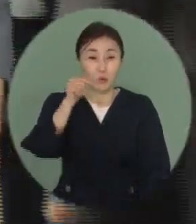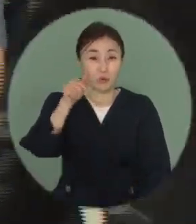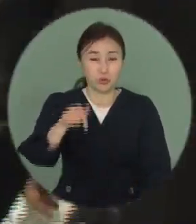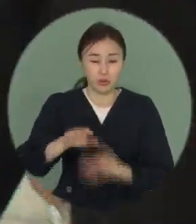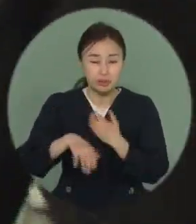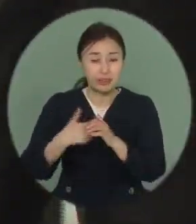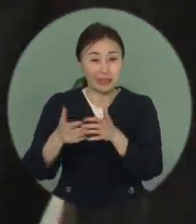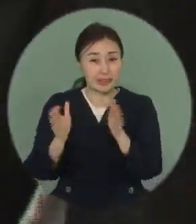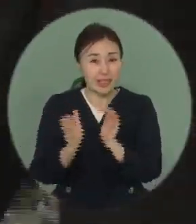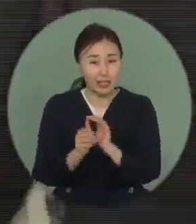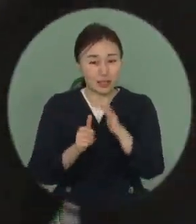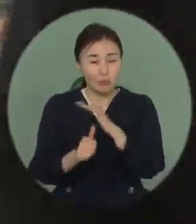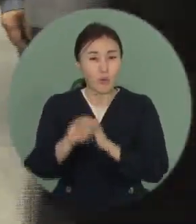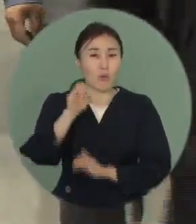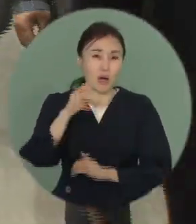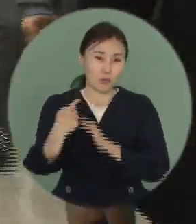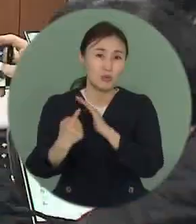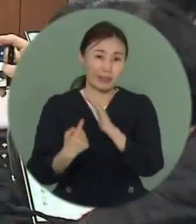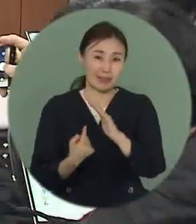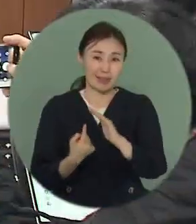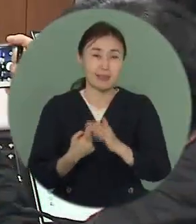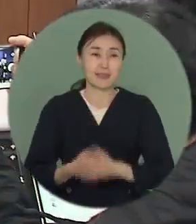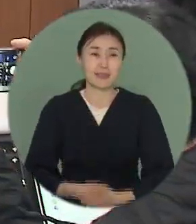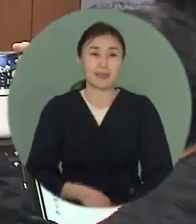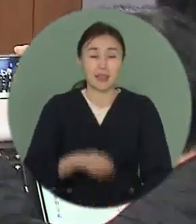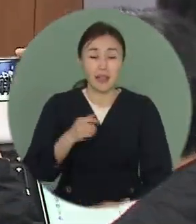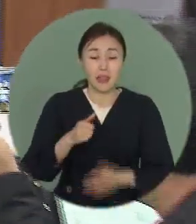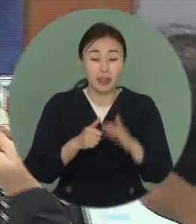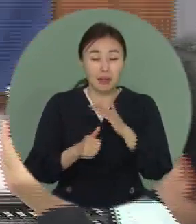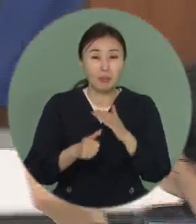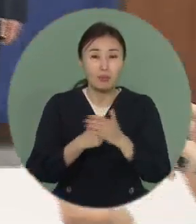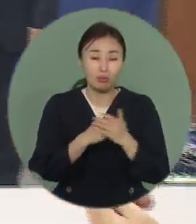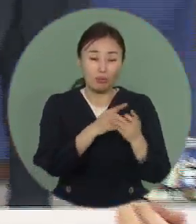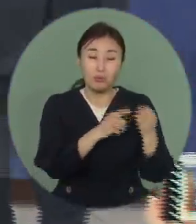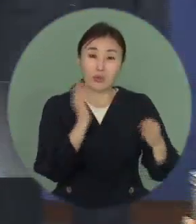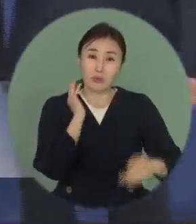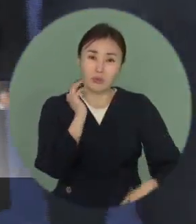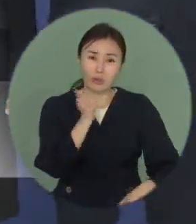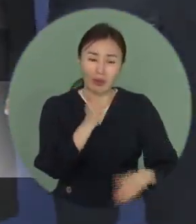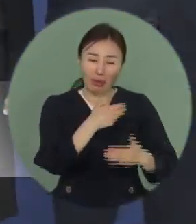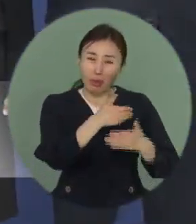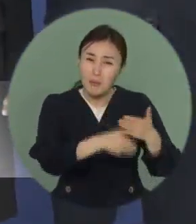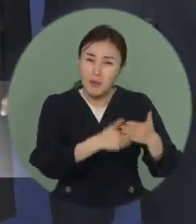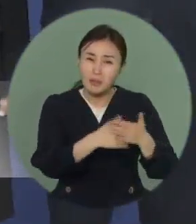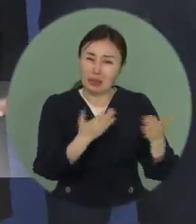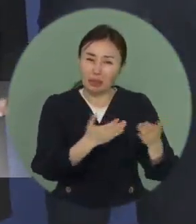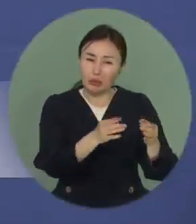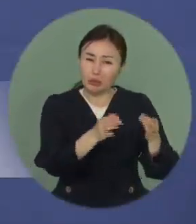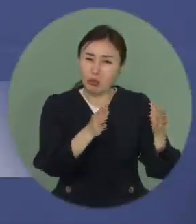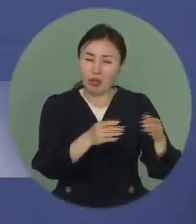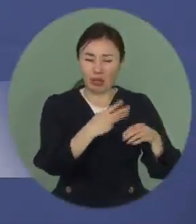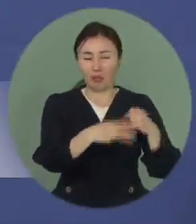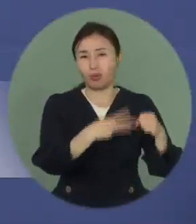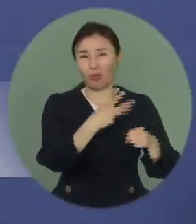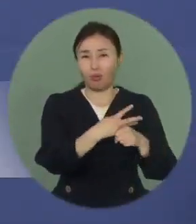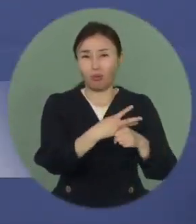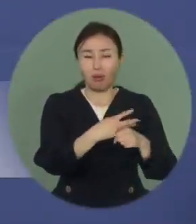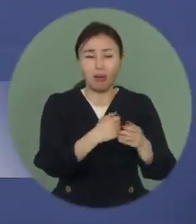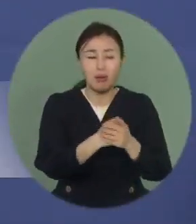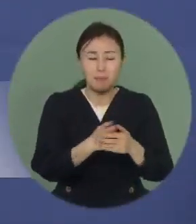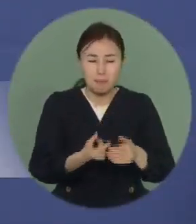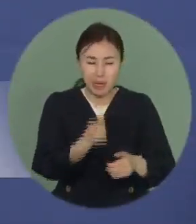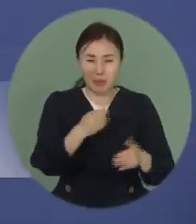조국 대표가 광주를 찾았습니다 조국 대표는 윤석열 정부에 남은 임기 기간이 3년은 너무 길어 조기 종식이